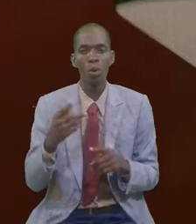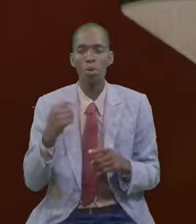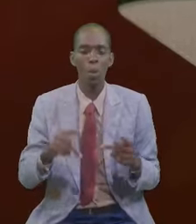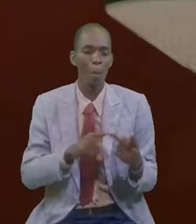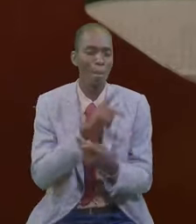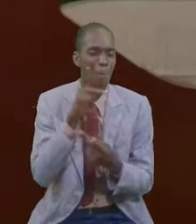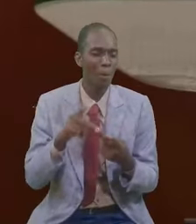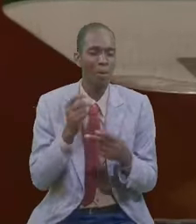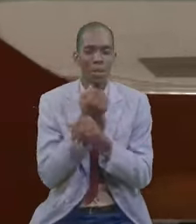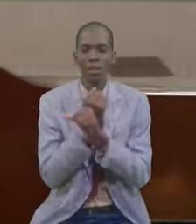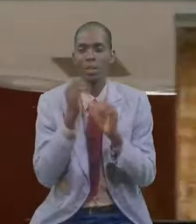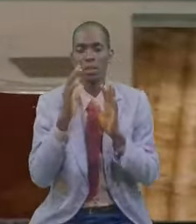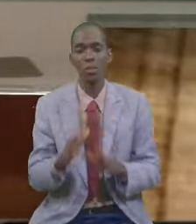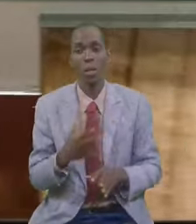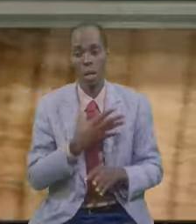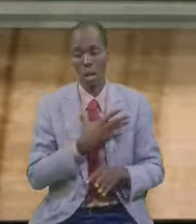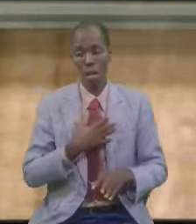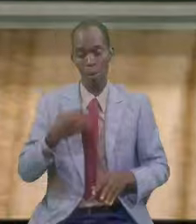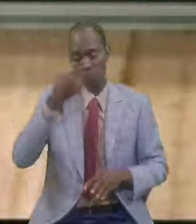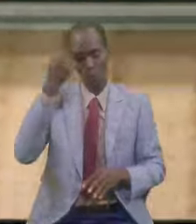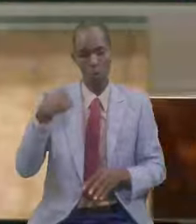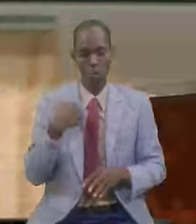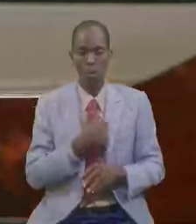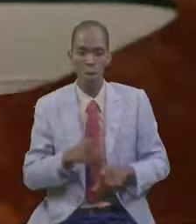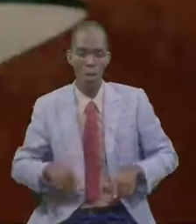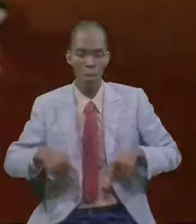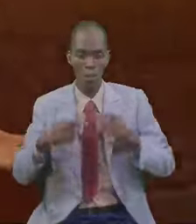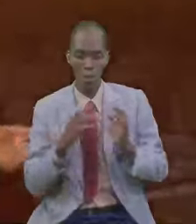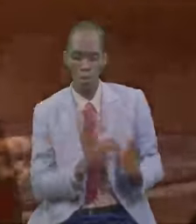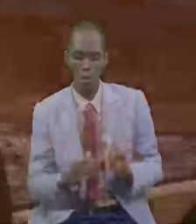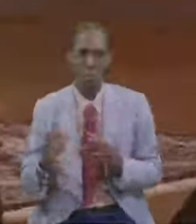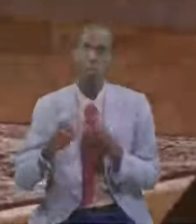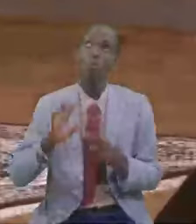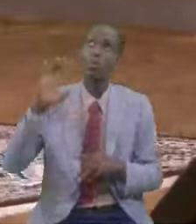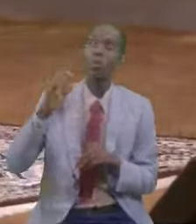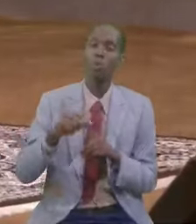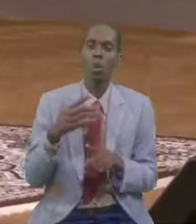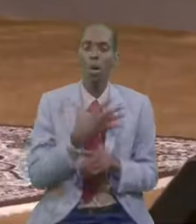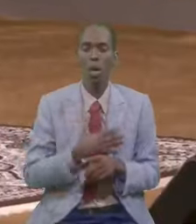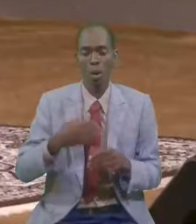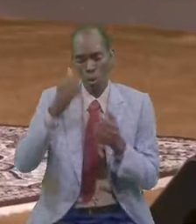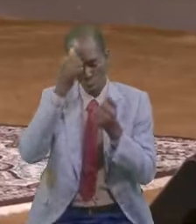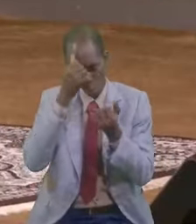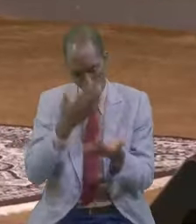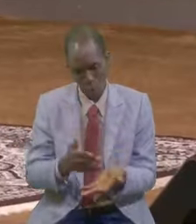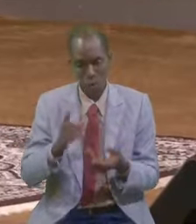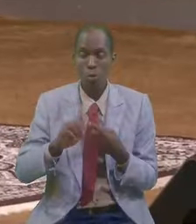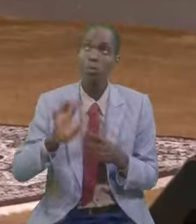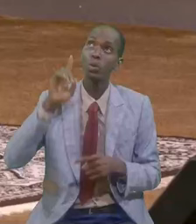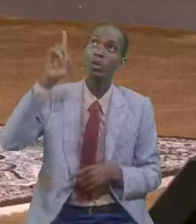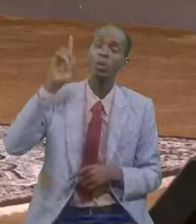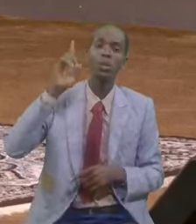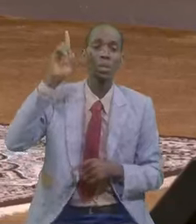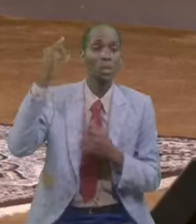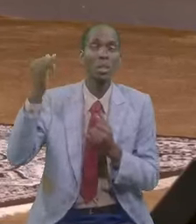loi parfaite du Sauveur parfait parce que nous vivons selon sa parole et nous lui sommes obéissants. Il nous